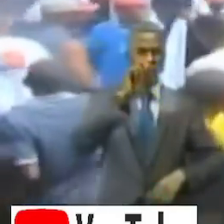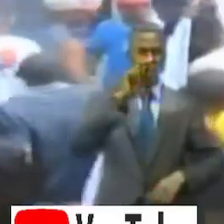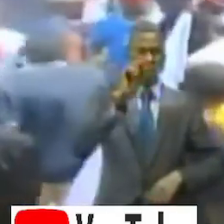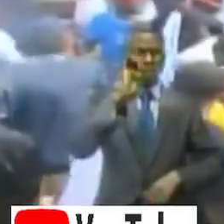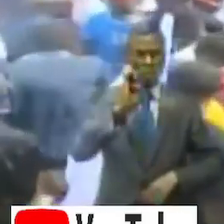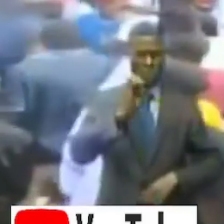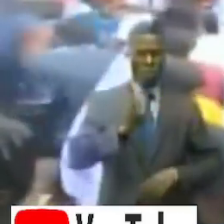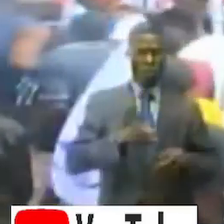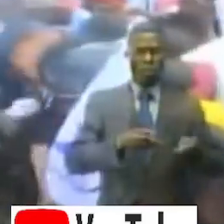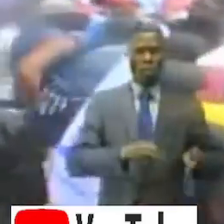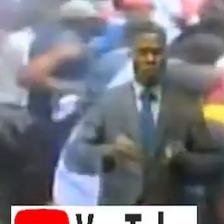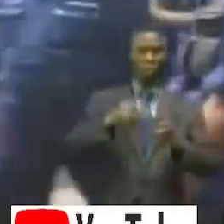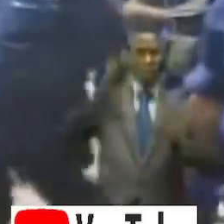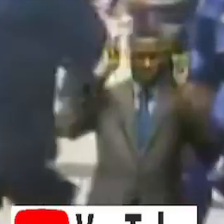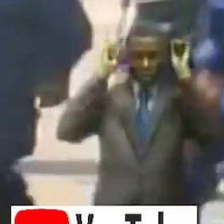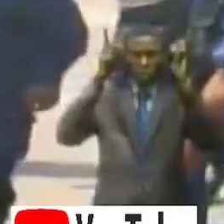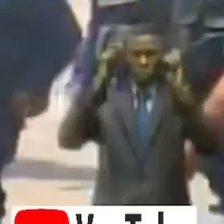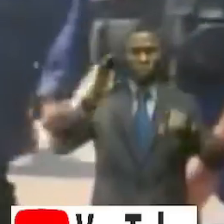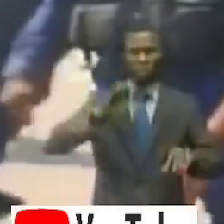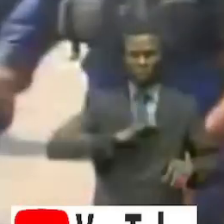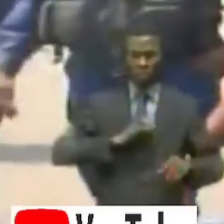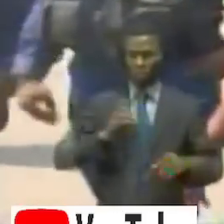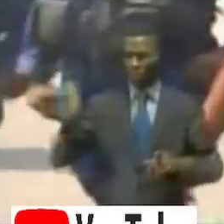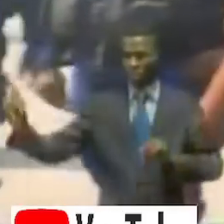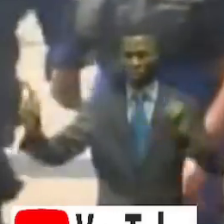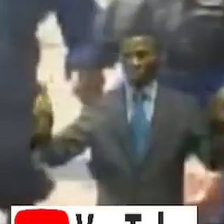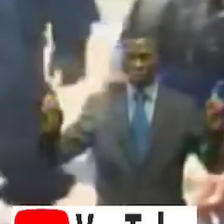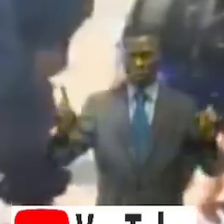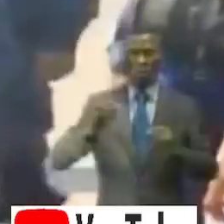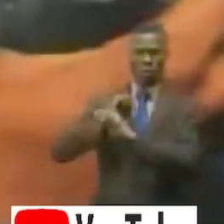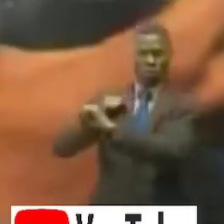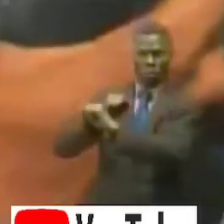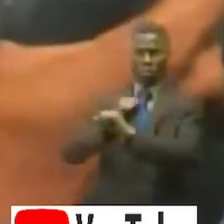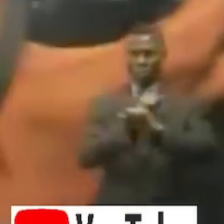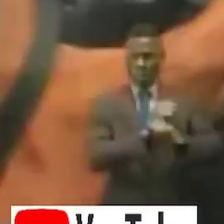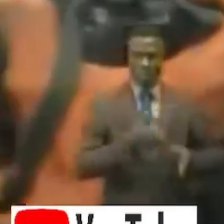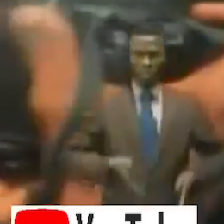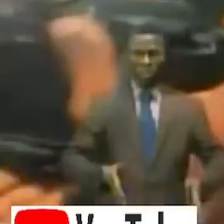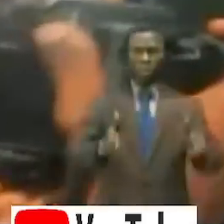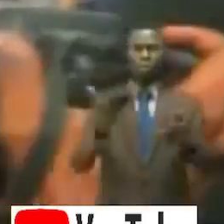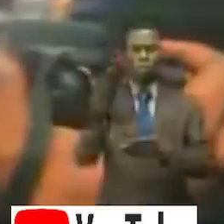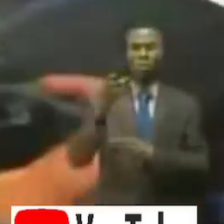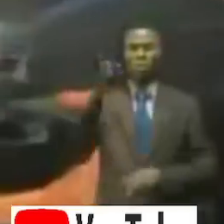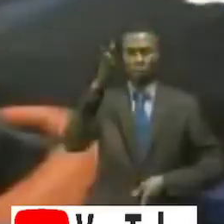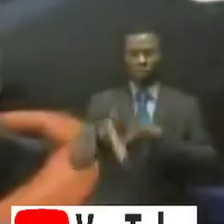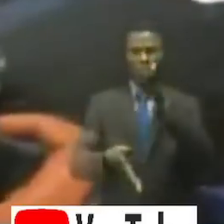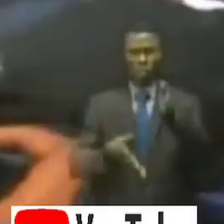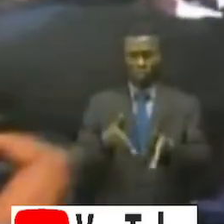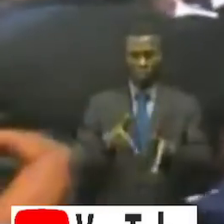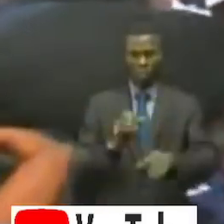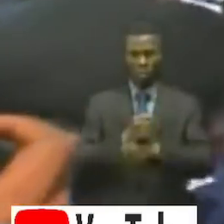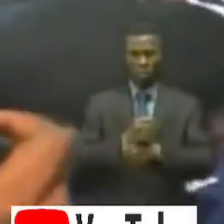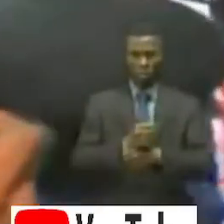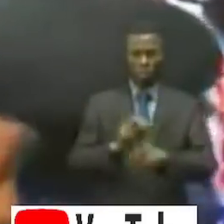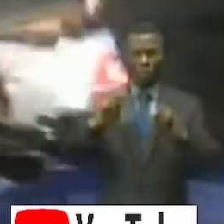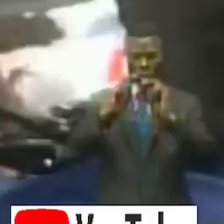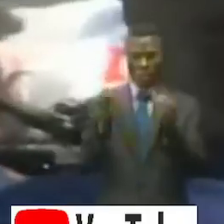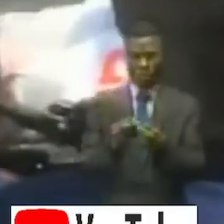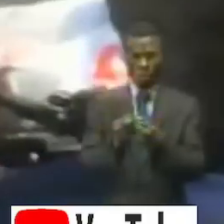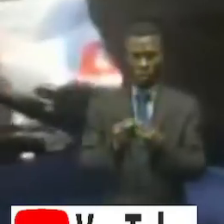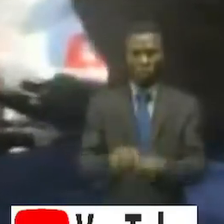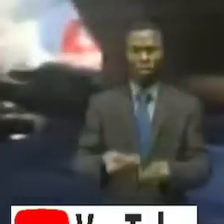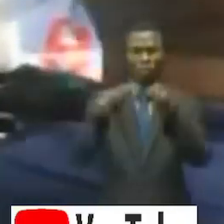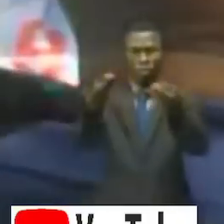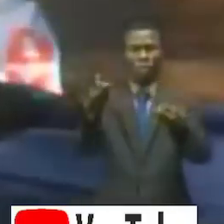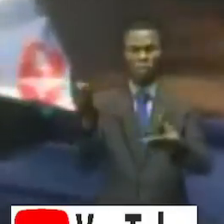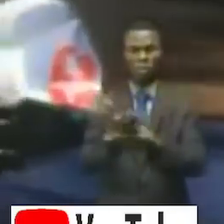méthode pédagogique. La police, pour la raison de sécurité, a demandé aux manifestants de former une délégation pour